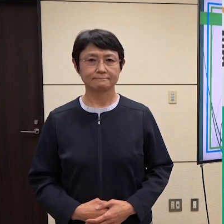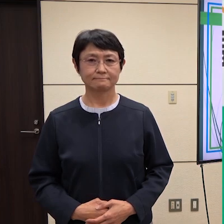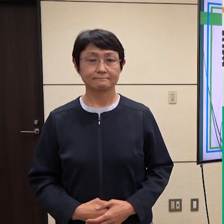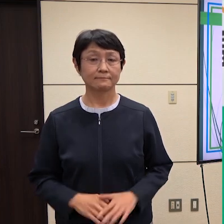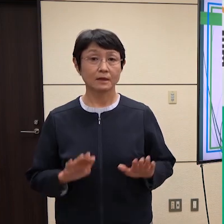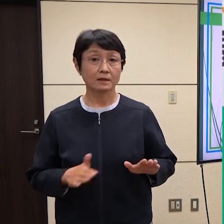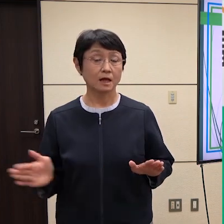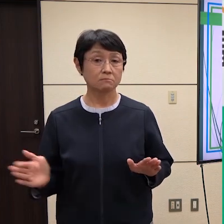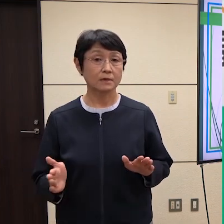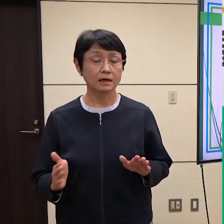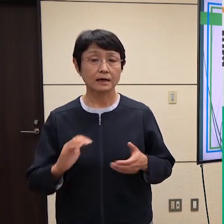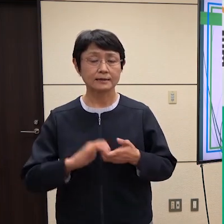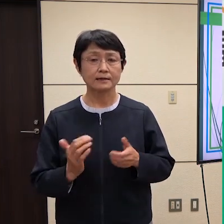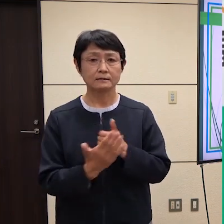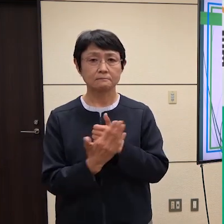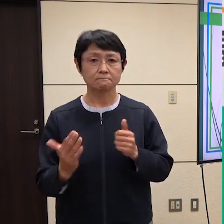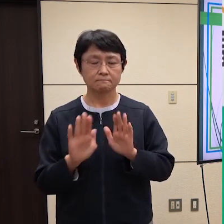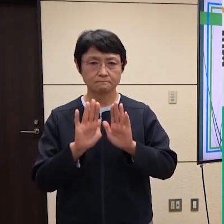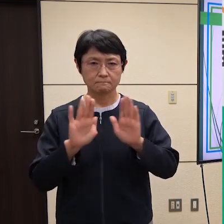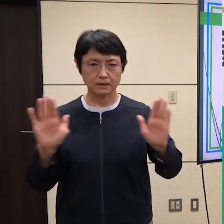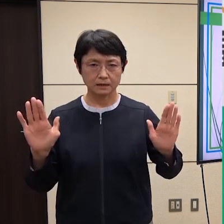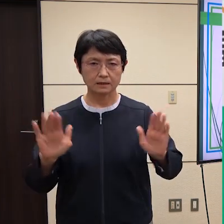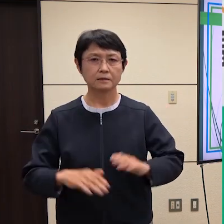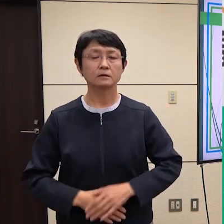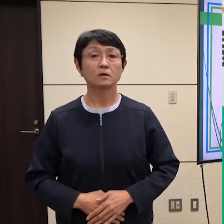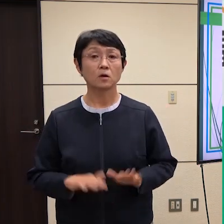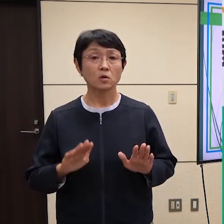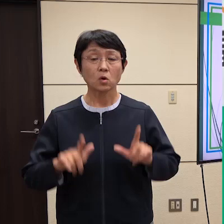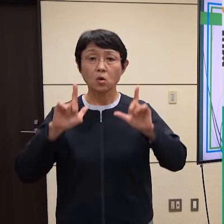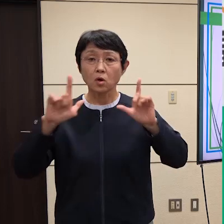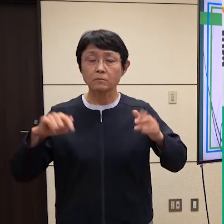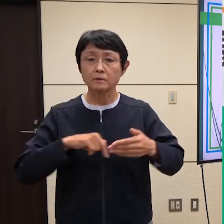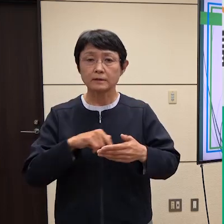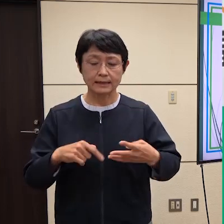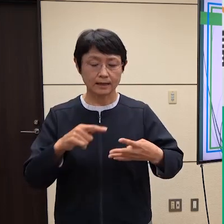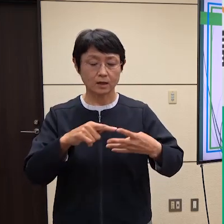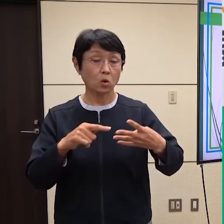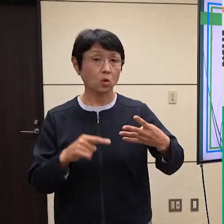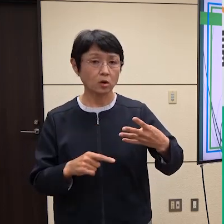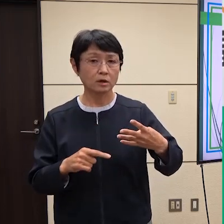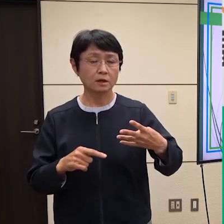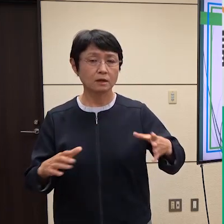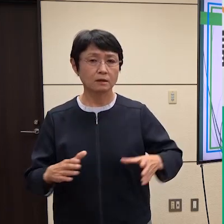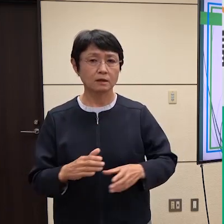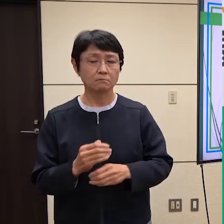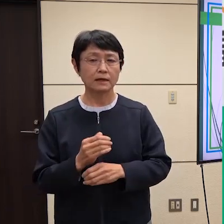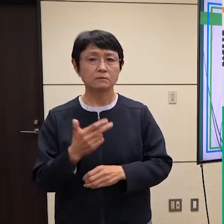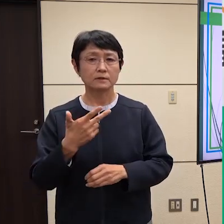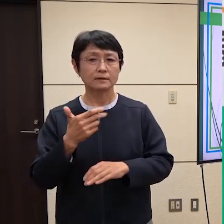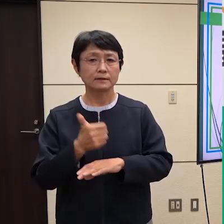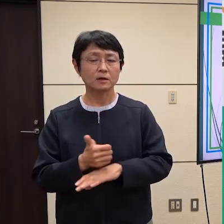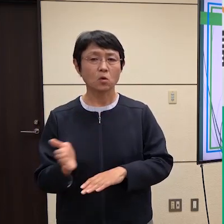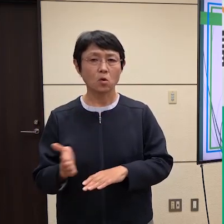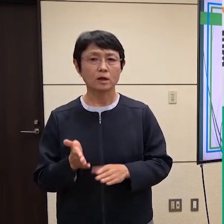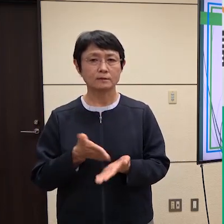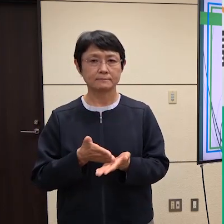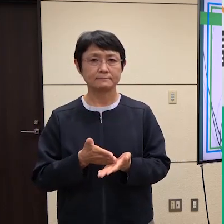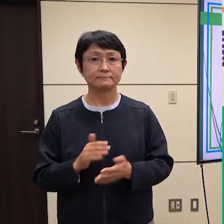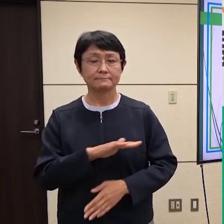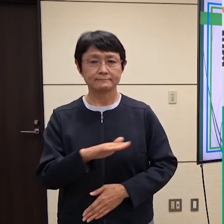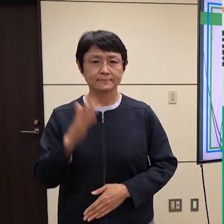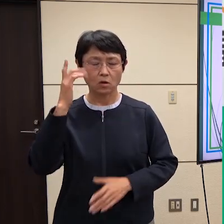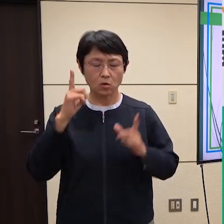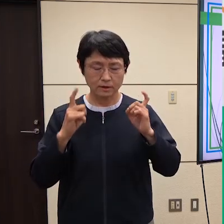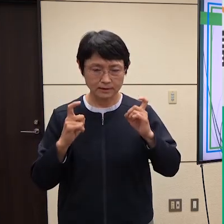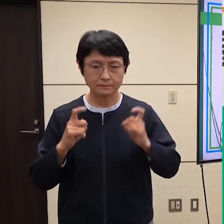それではただいまから定例記者会見を始めます。本日の発表事項4件を一括して市長からご説明申し上げます。 はい、おはようございます